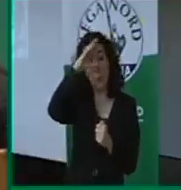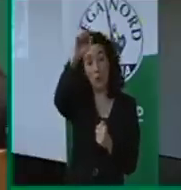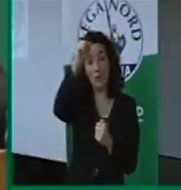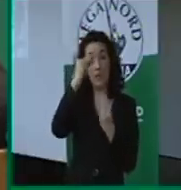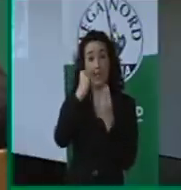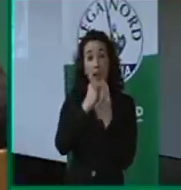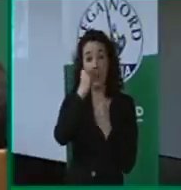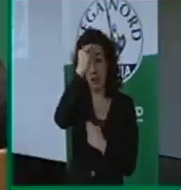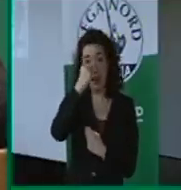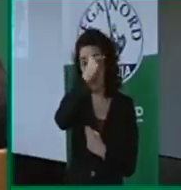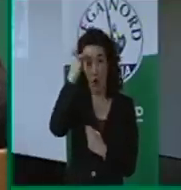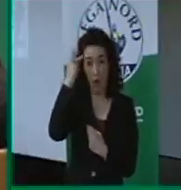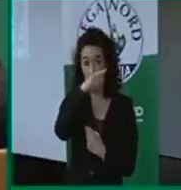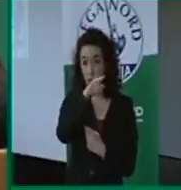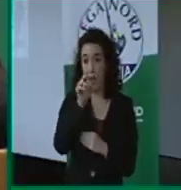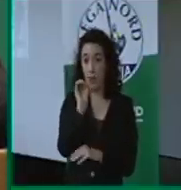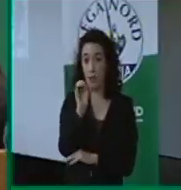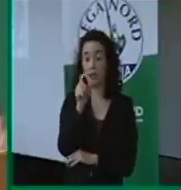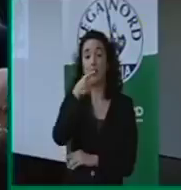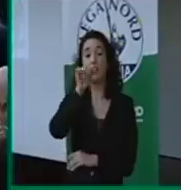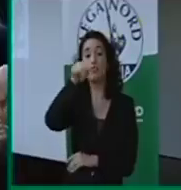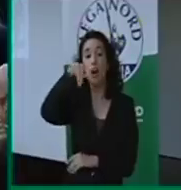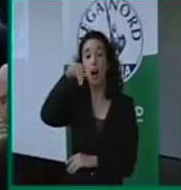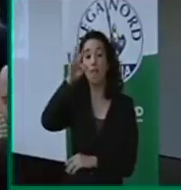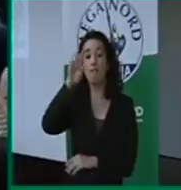studente lui usciva da professore è Gianfranco